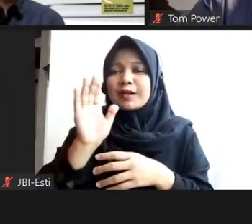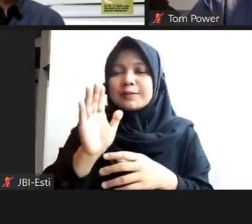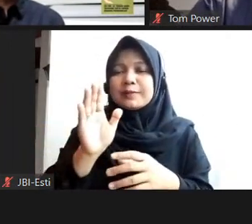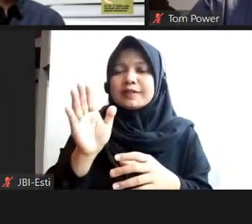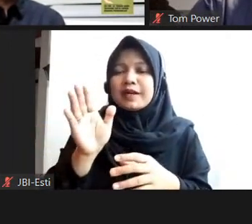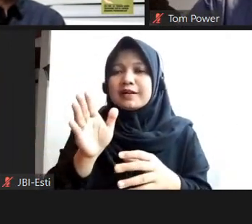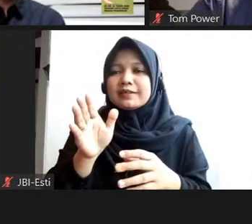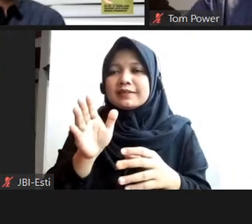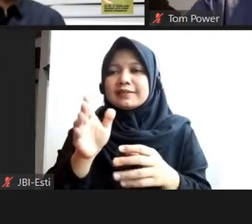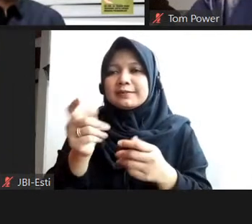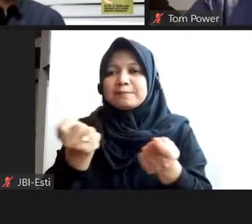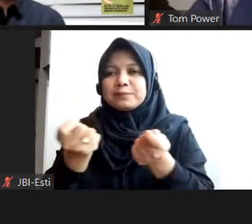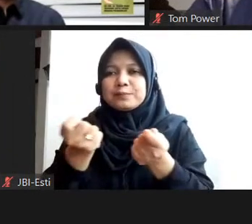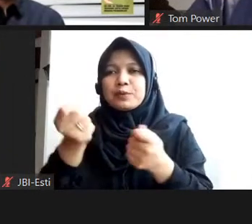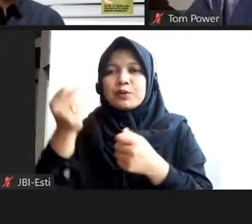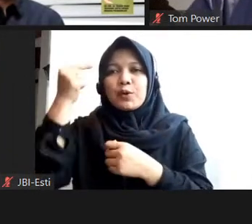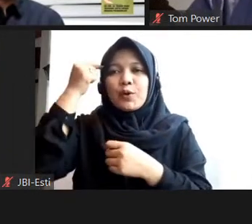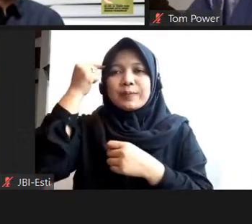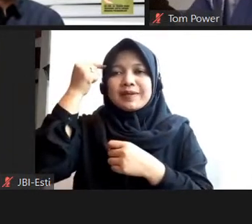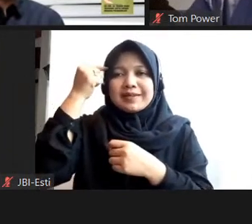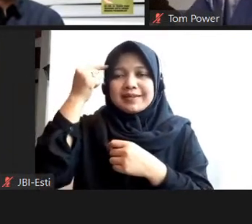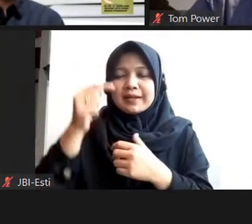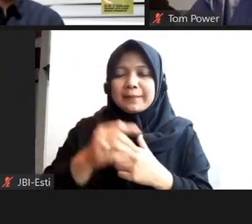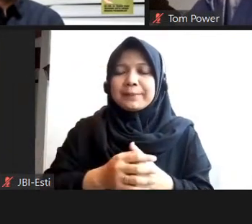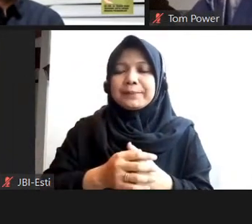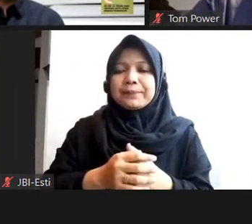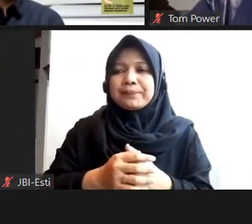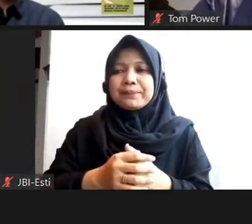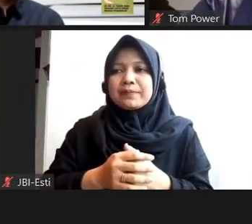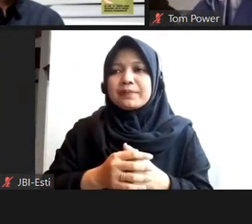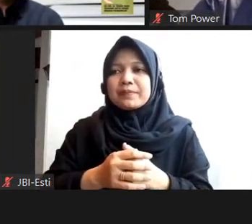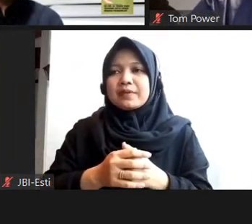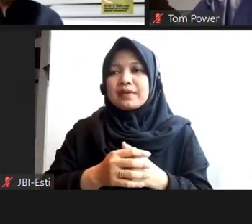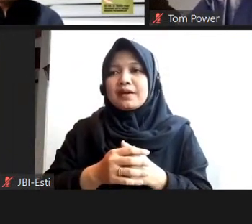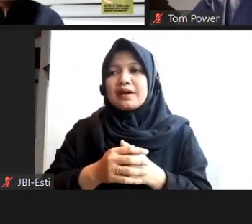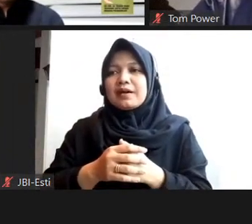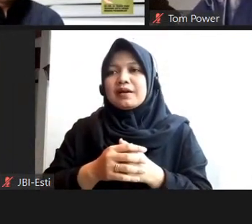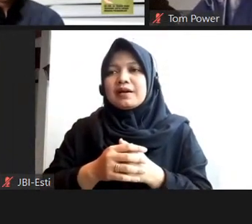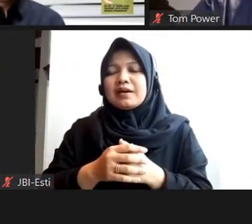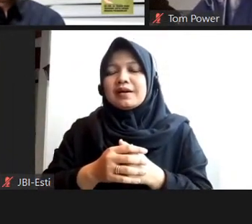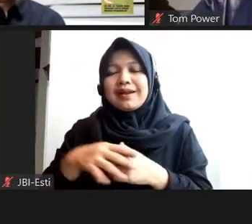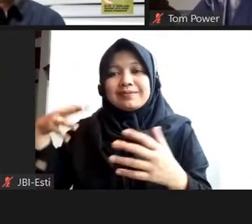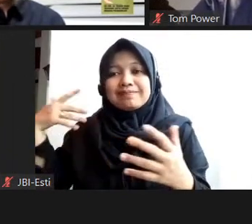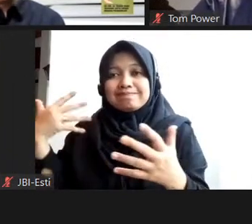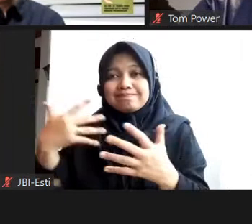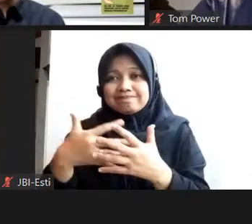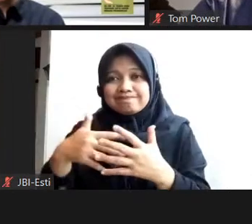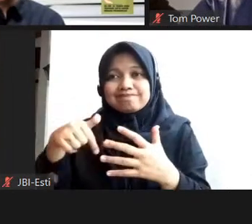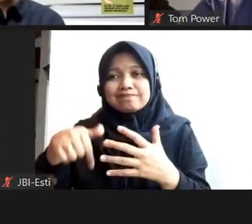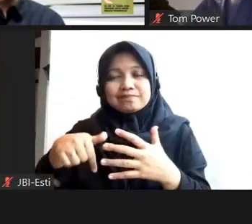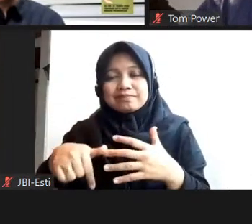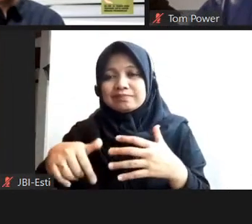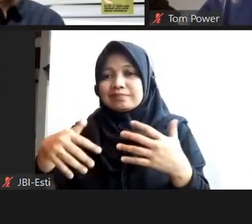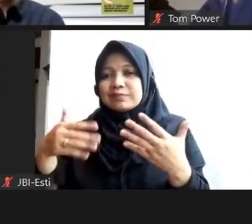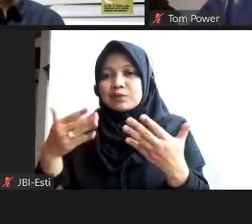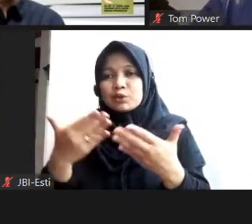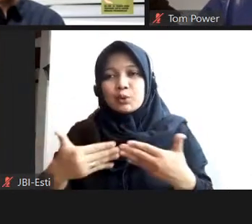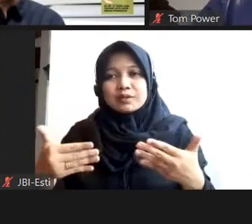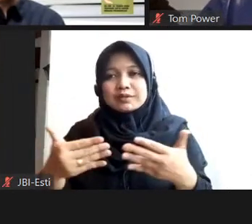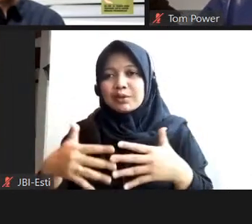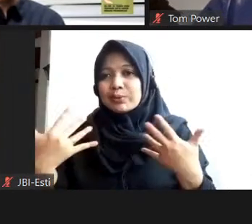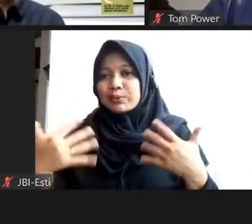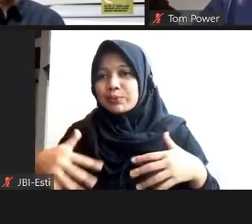Pengerahan influencer sayangnya makin belakangan ini makin luar biasa. Jadi